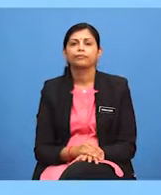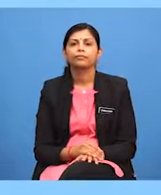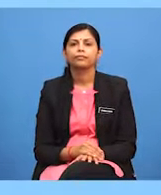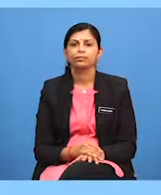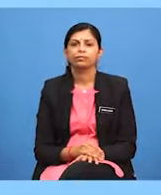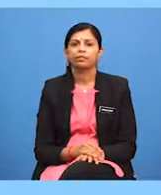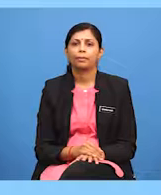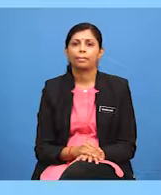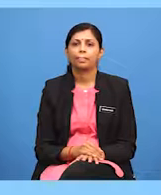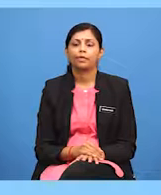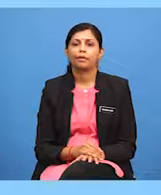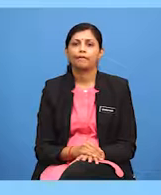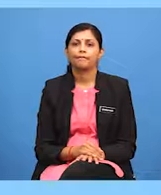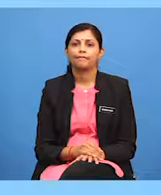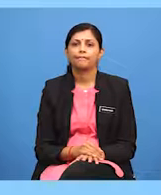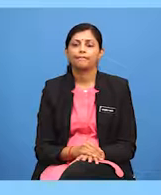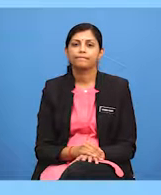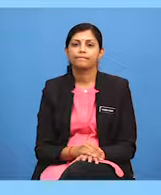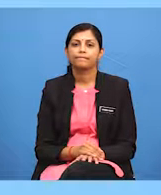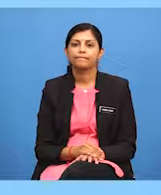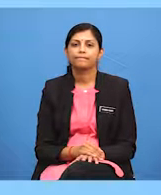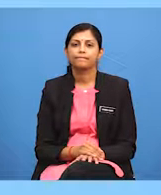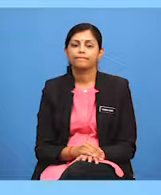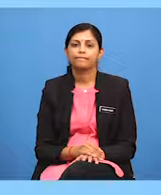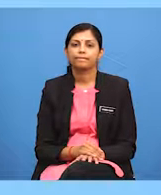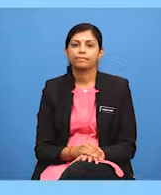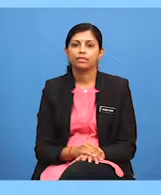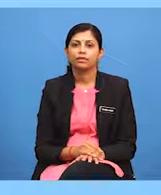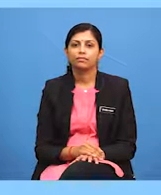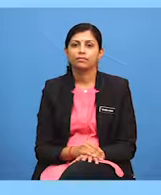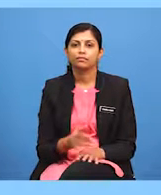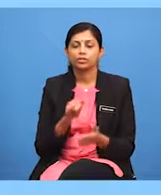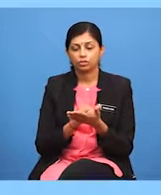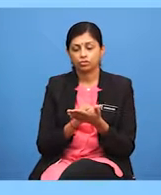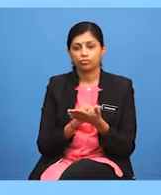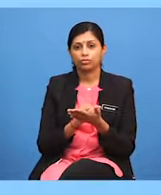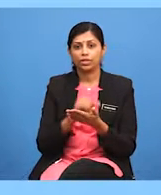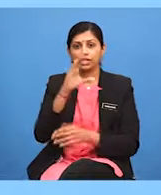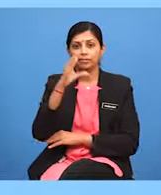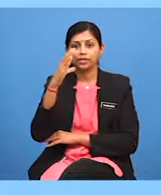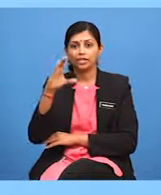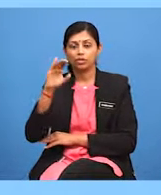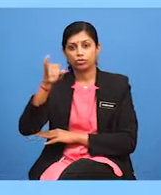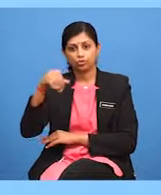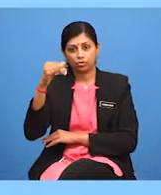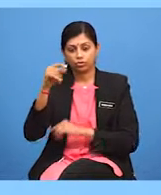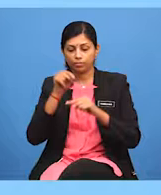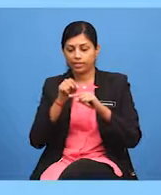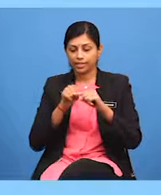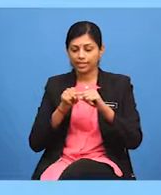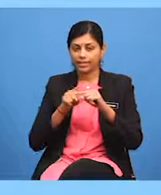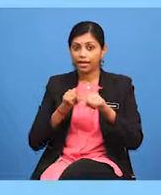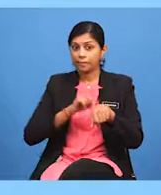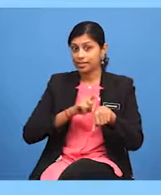Maka, kuasa sama dengan 500 joule dibahagikan